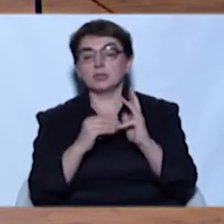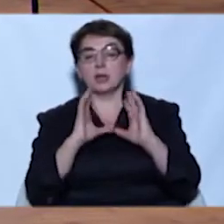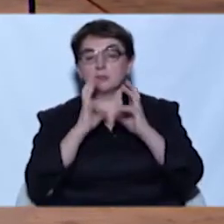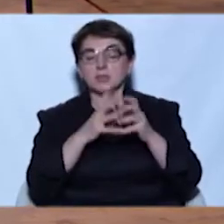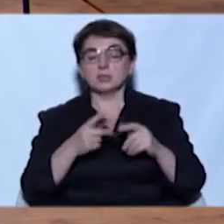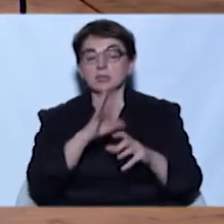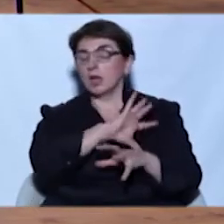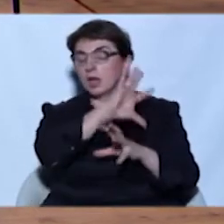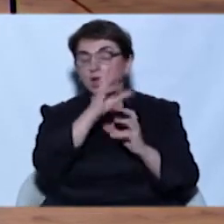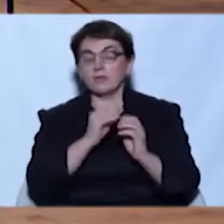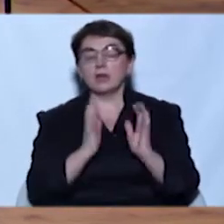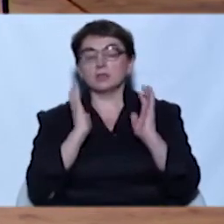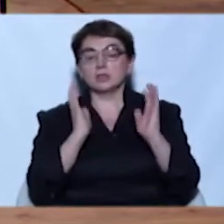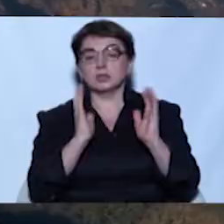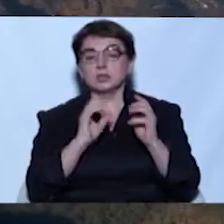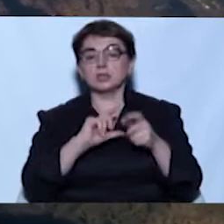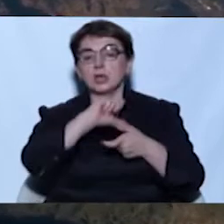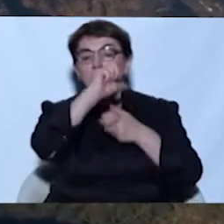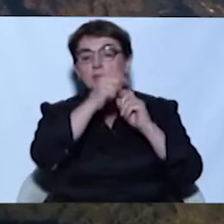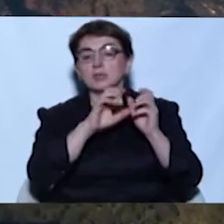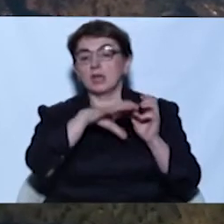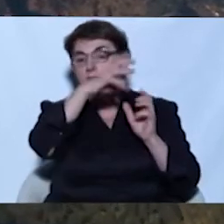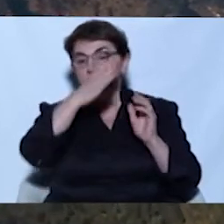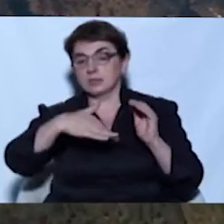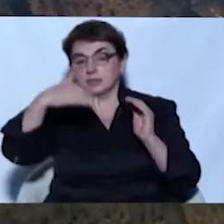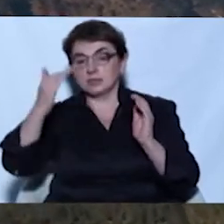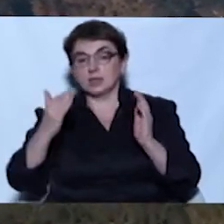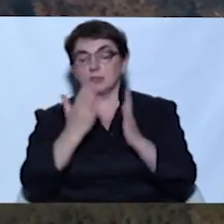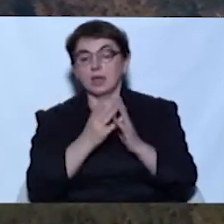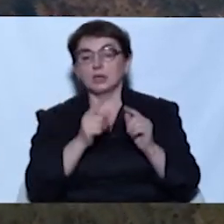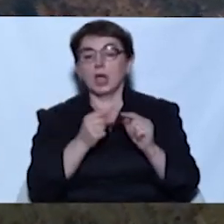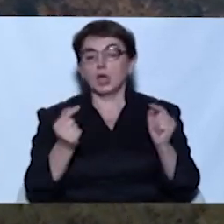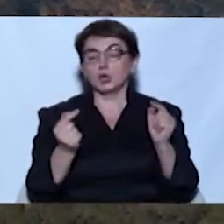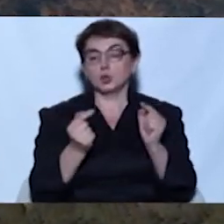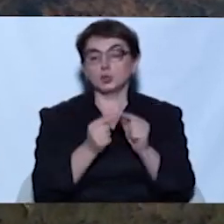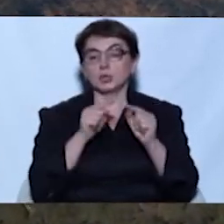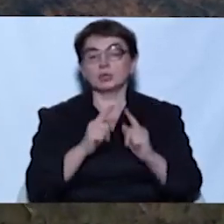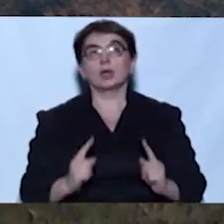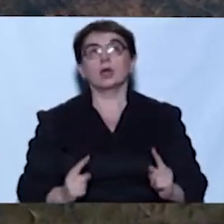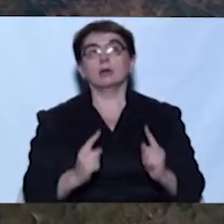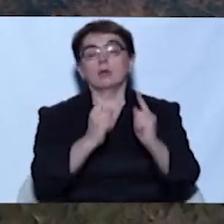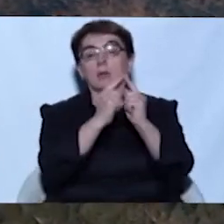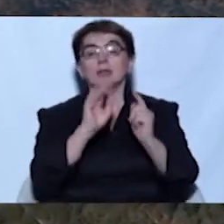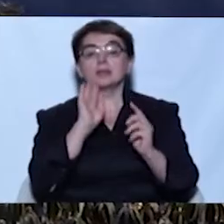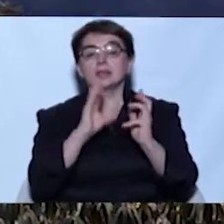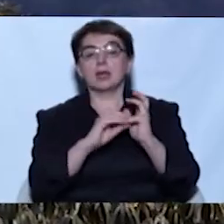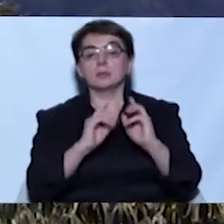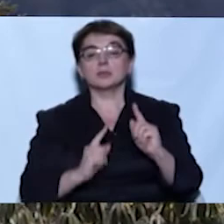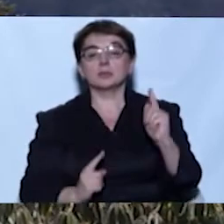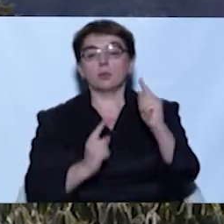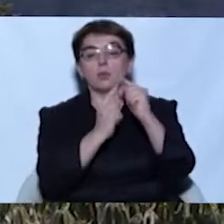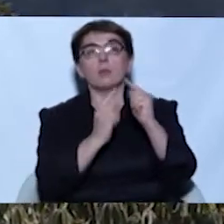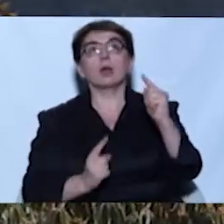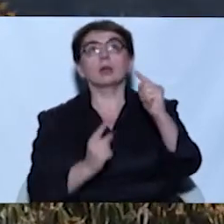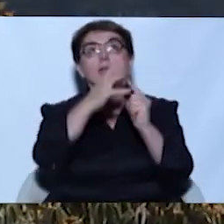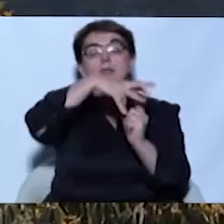ყველაზე დიდი მთათა სისტემაა, რადგან აქ მდებარეობს სწორედ უმაღლესი მწვერვალი დედამიწაზე